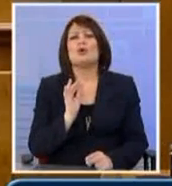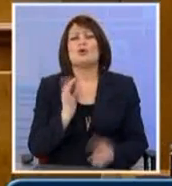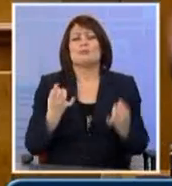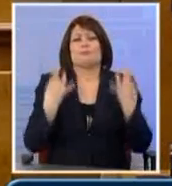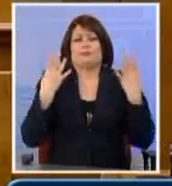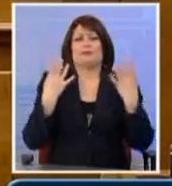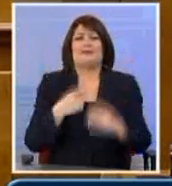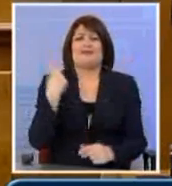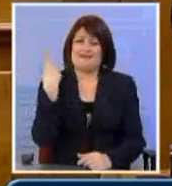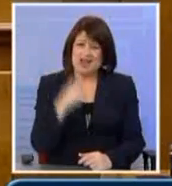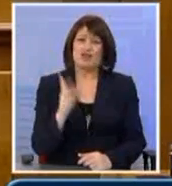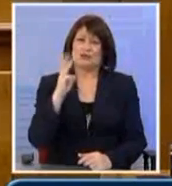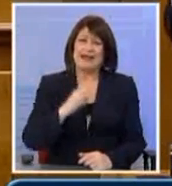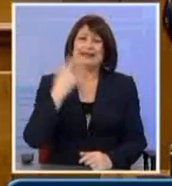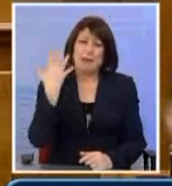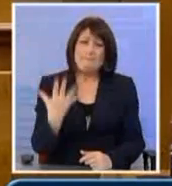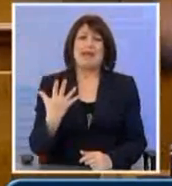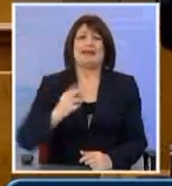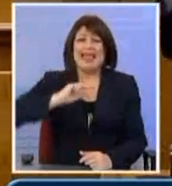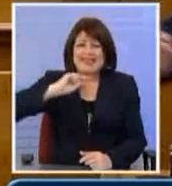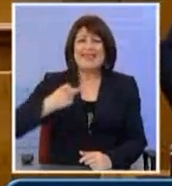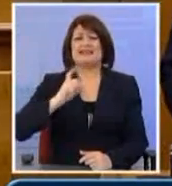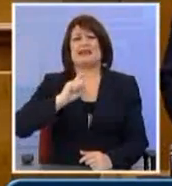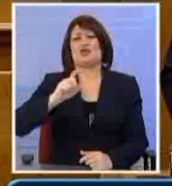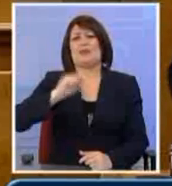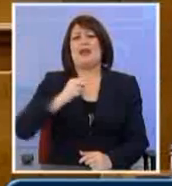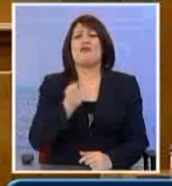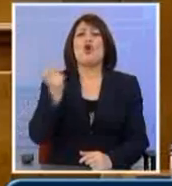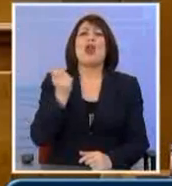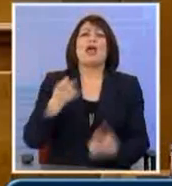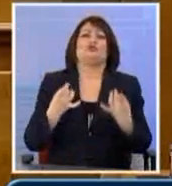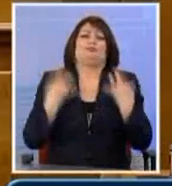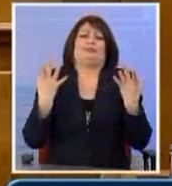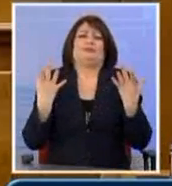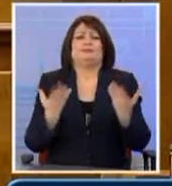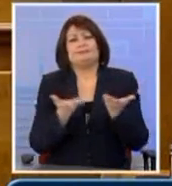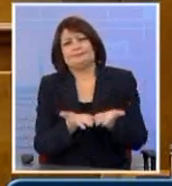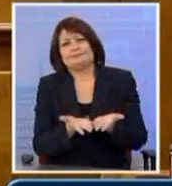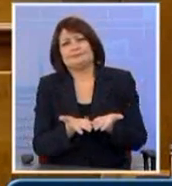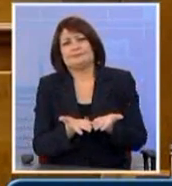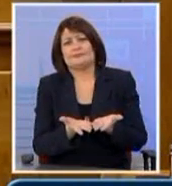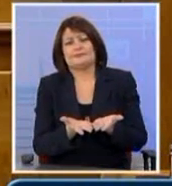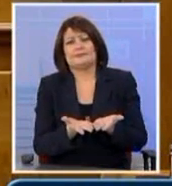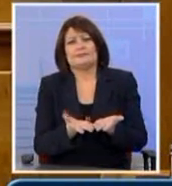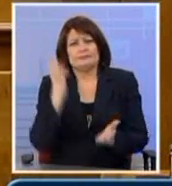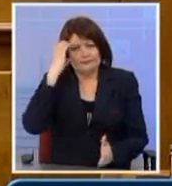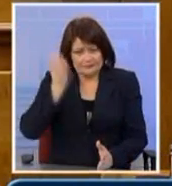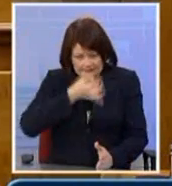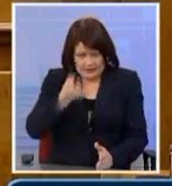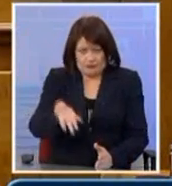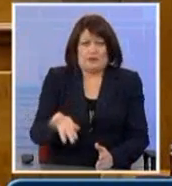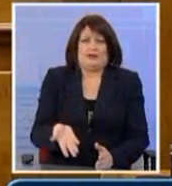της 135 δισεκατομμύρια χρέους. Αυτό θυμήσατε στη Βουλή των